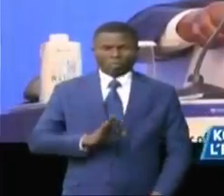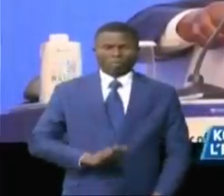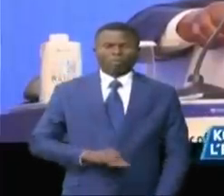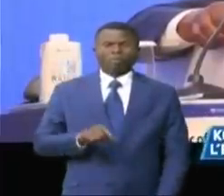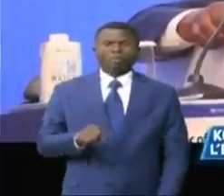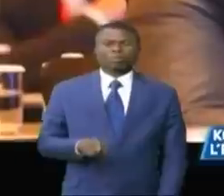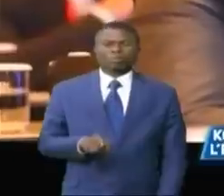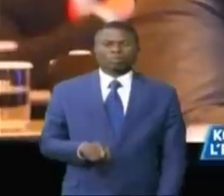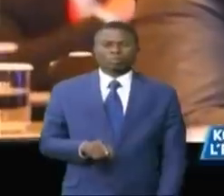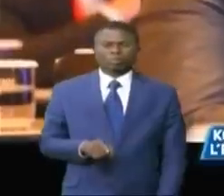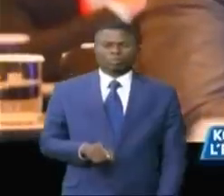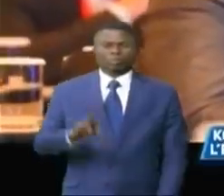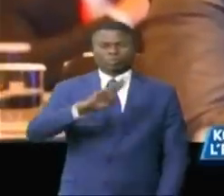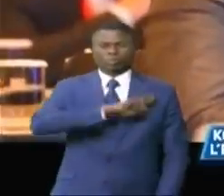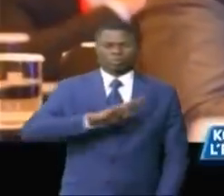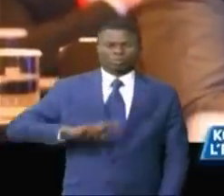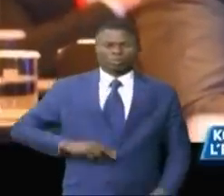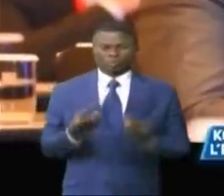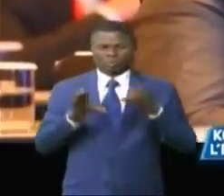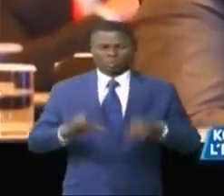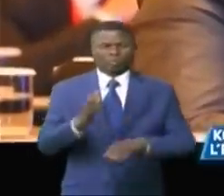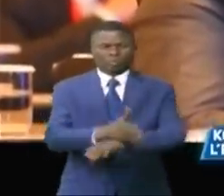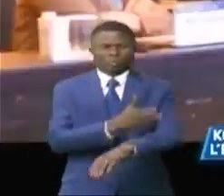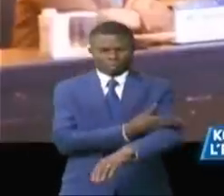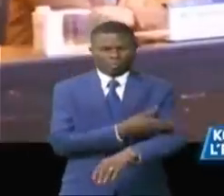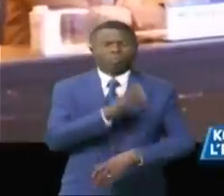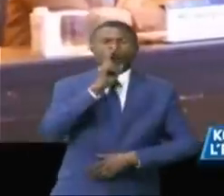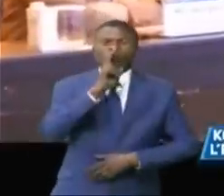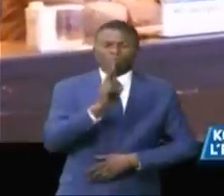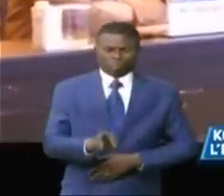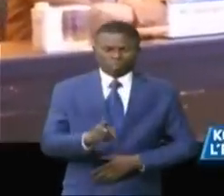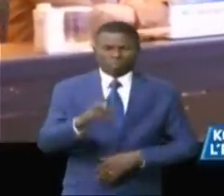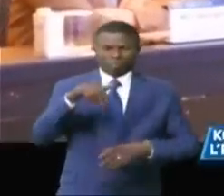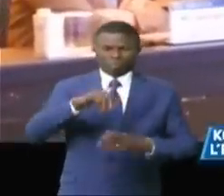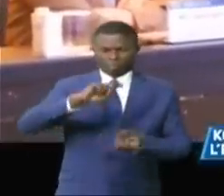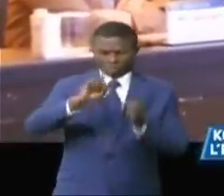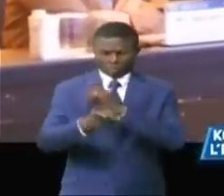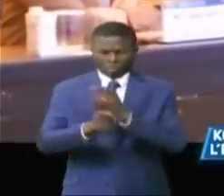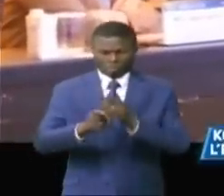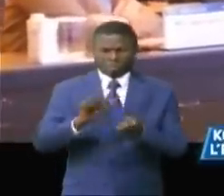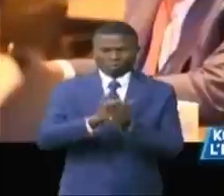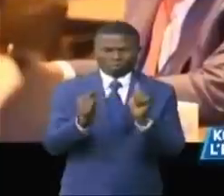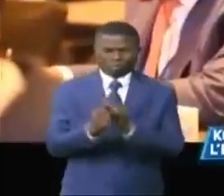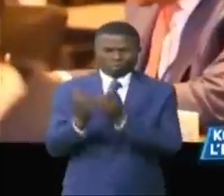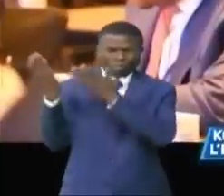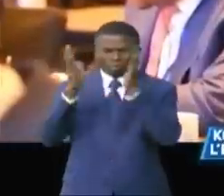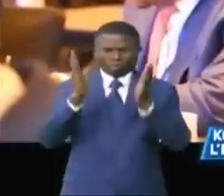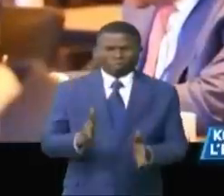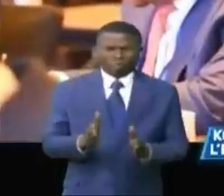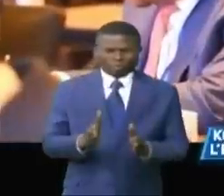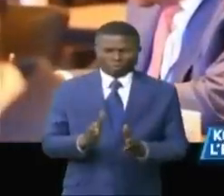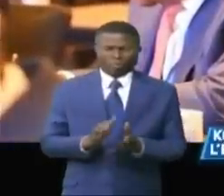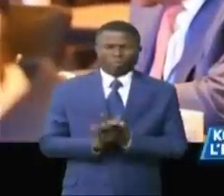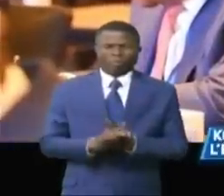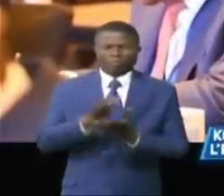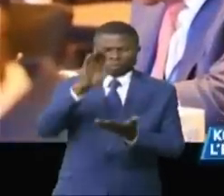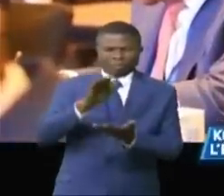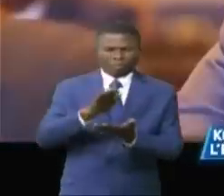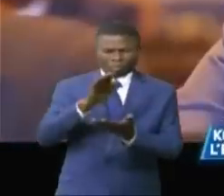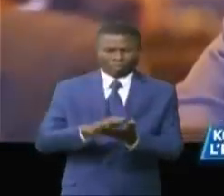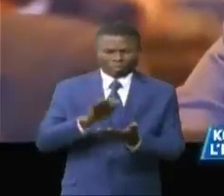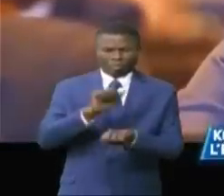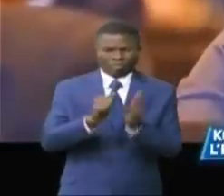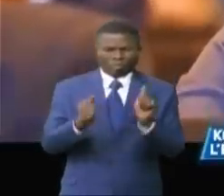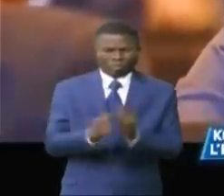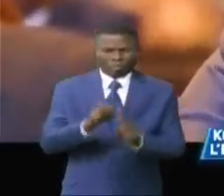Tshisekedi Tshilombo, la RDC a progressé suffisamment dans l'amélioration du climat des affaires en simplifiant davantage les